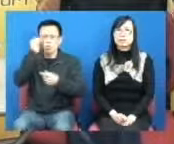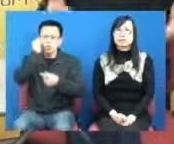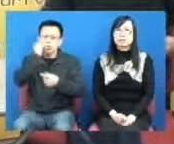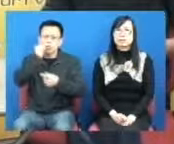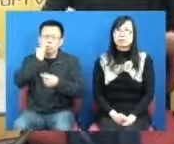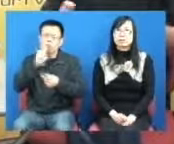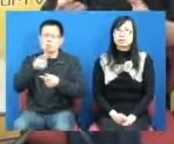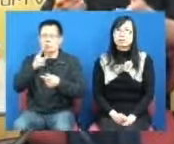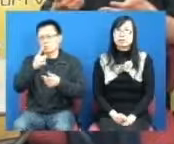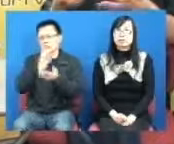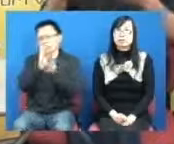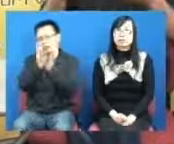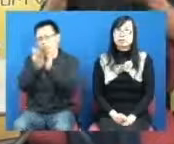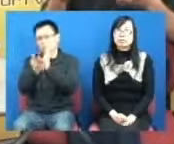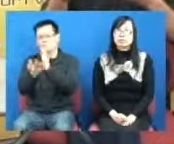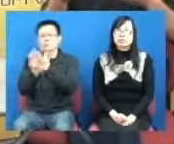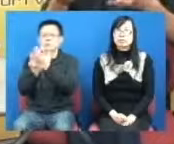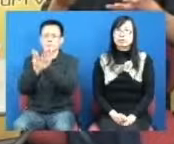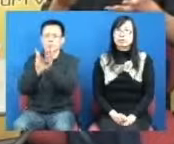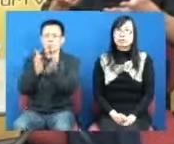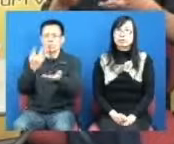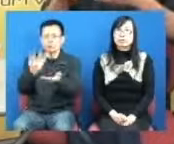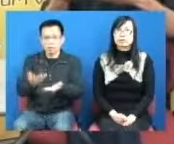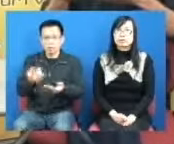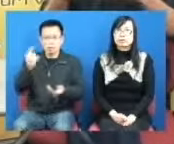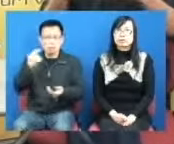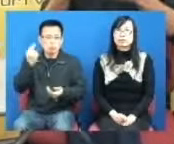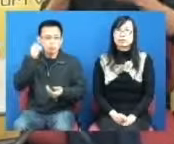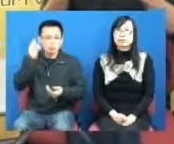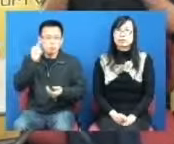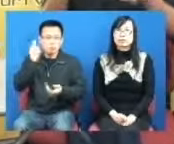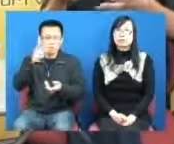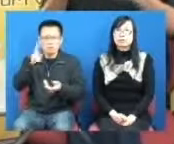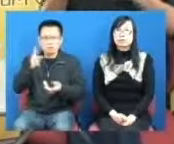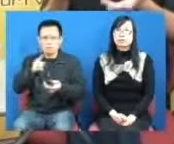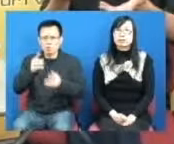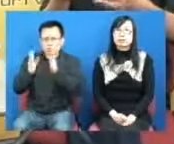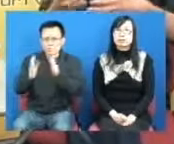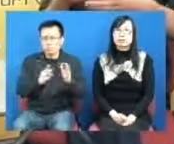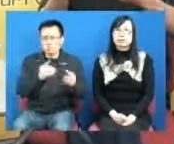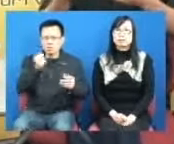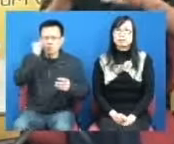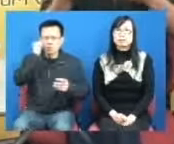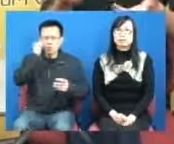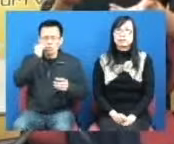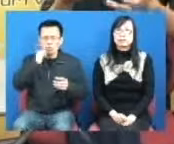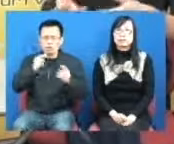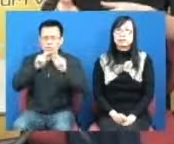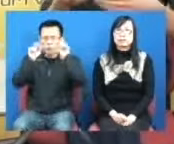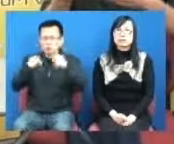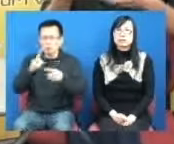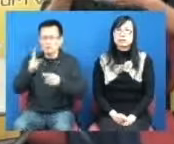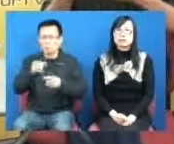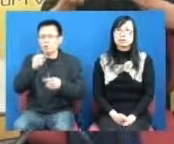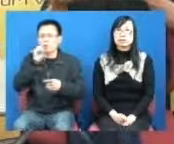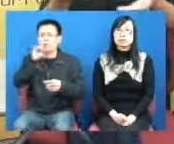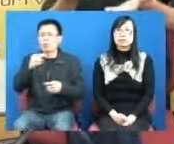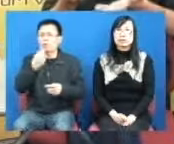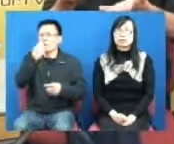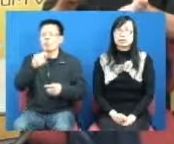運率等等等等但是我們想知道的是我們怎樣去處理整個問題就不是我們只有一個講字就好像